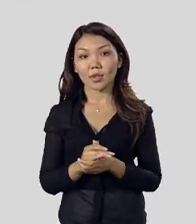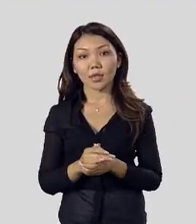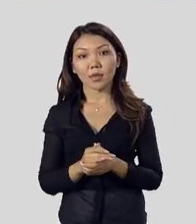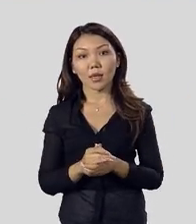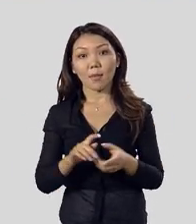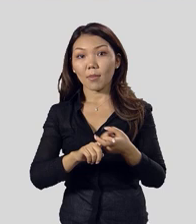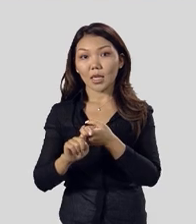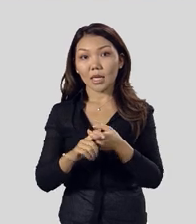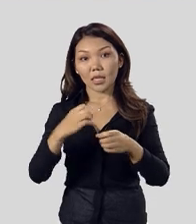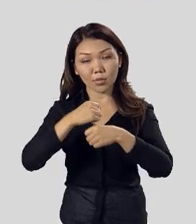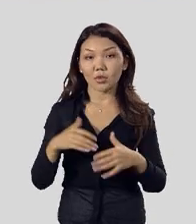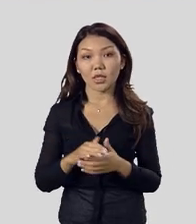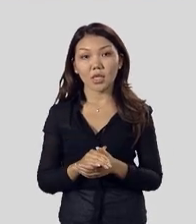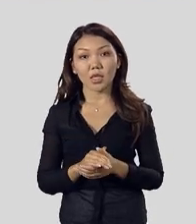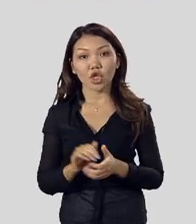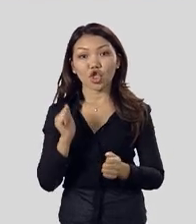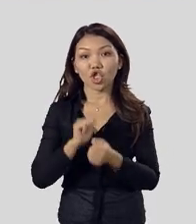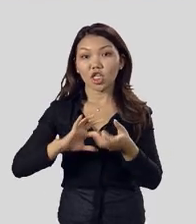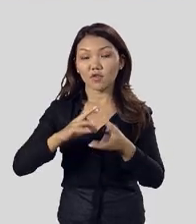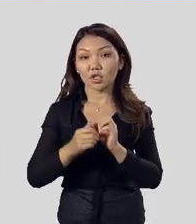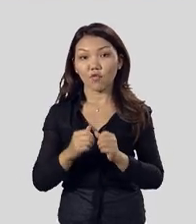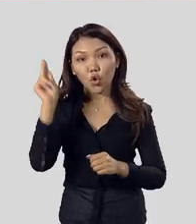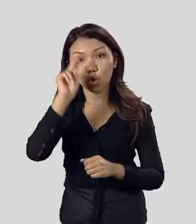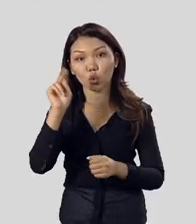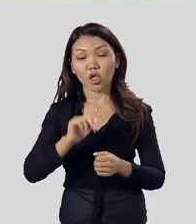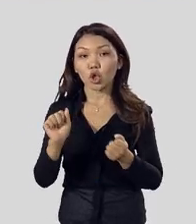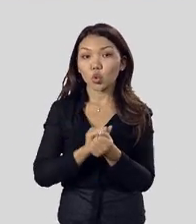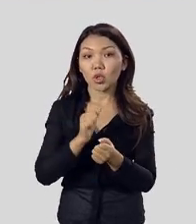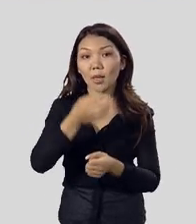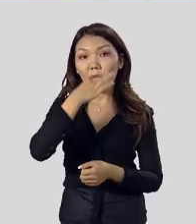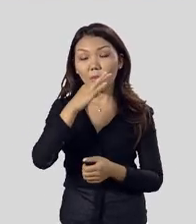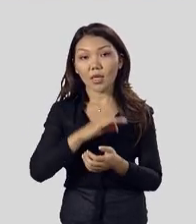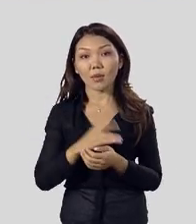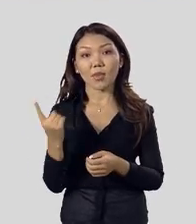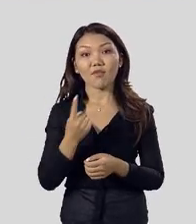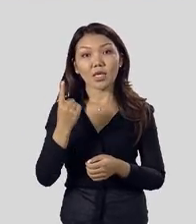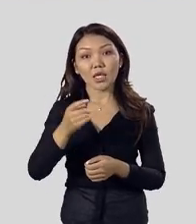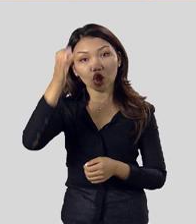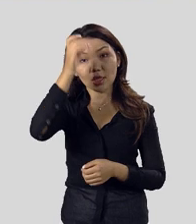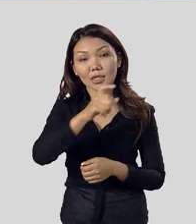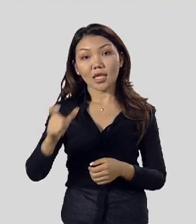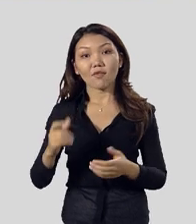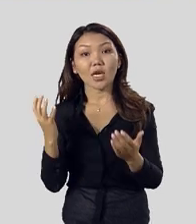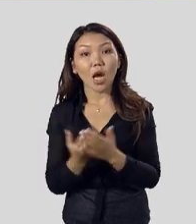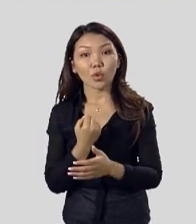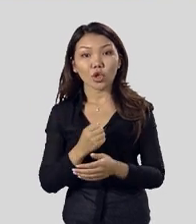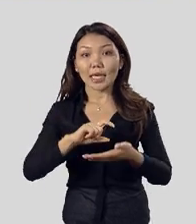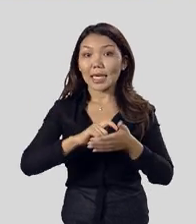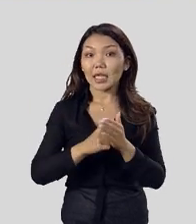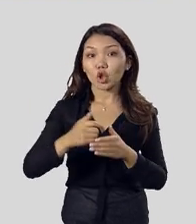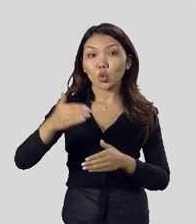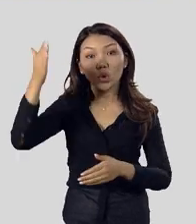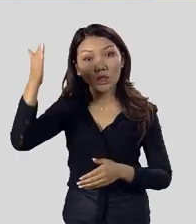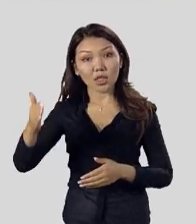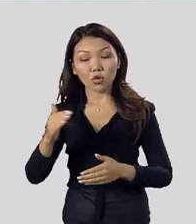цитология первоначально исследователи обнаружили в клетке лишь клеточную стенку